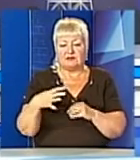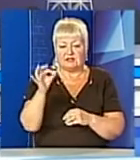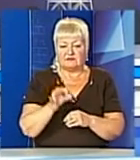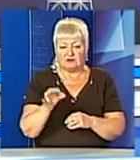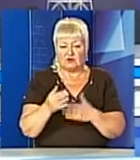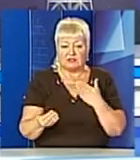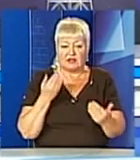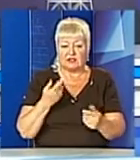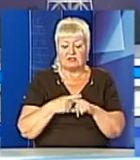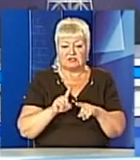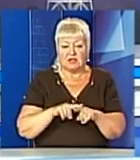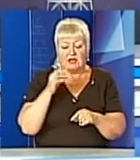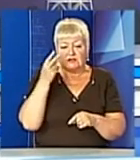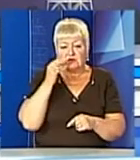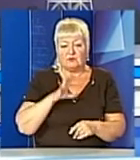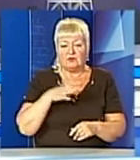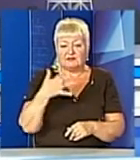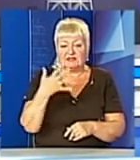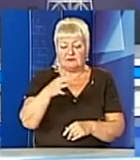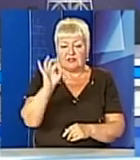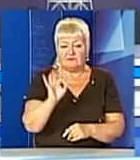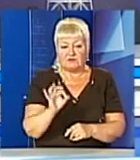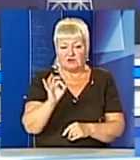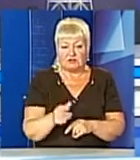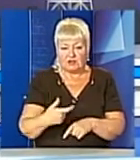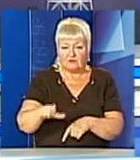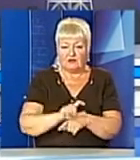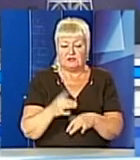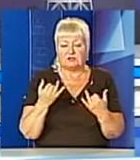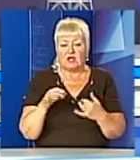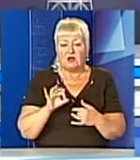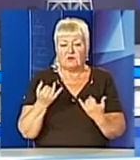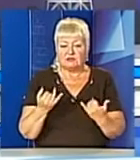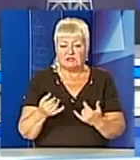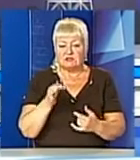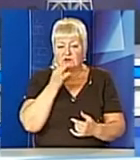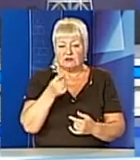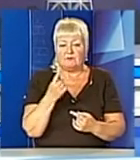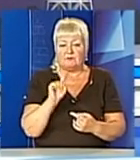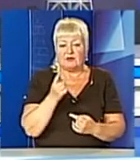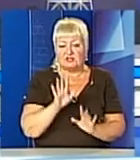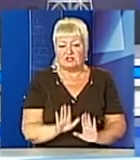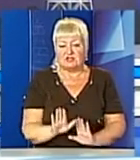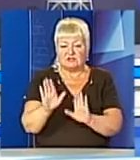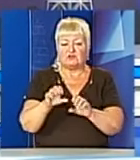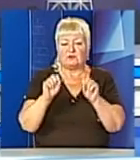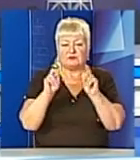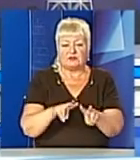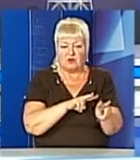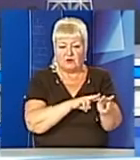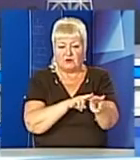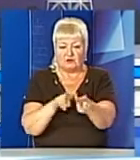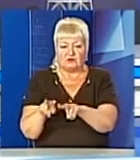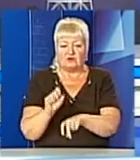цей показник був на 55% більшим. Про це сьогодні заявив перший заступник голови спеціальної моніторингової місії